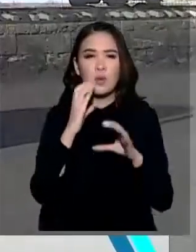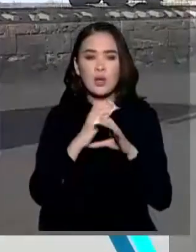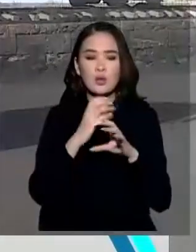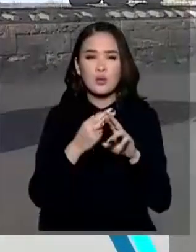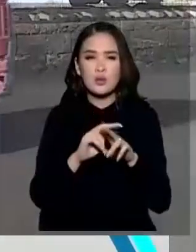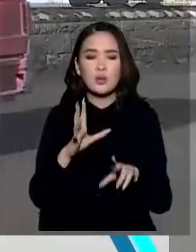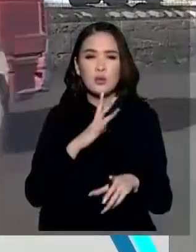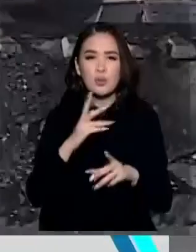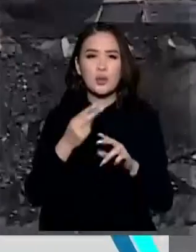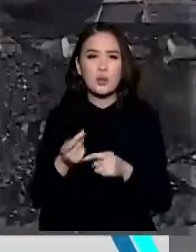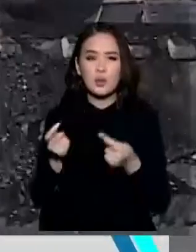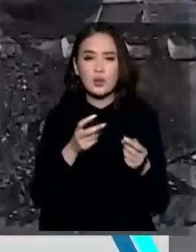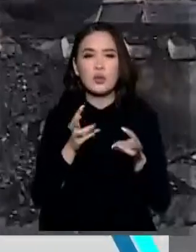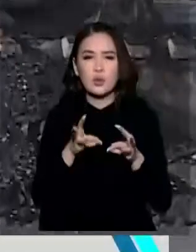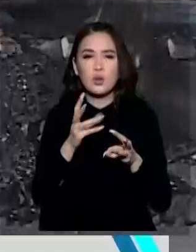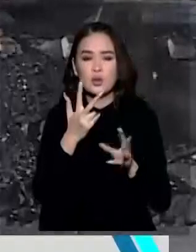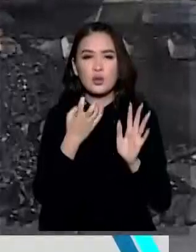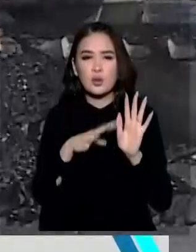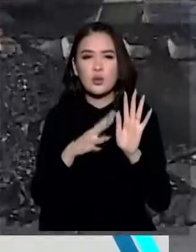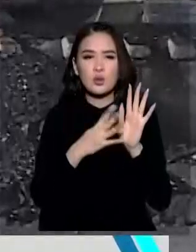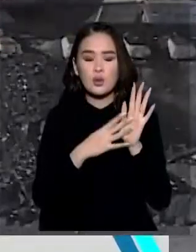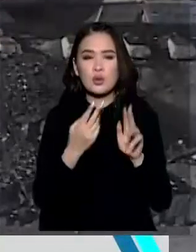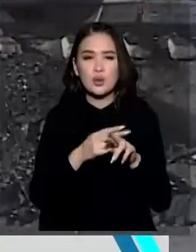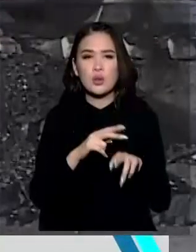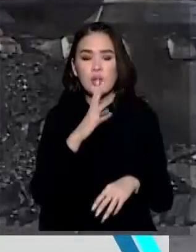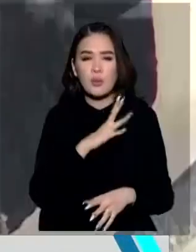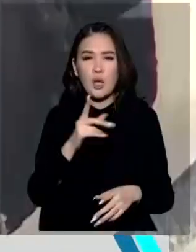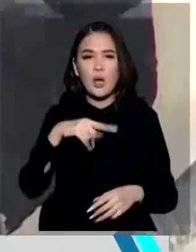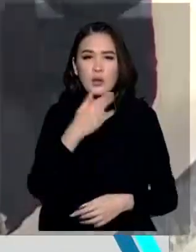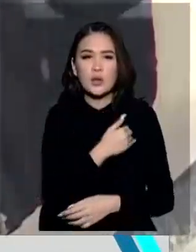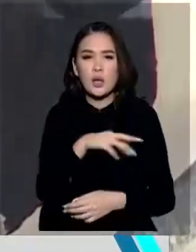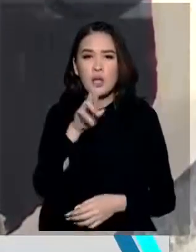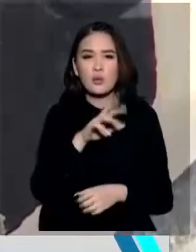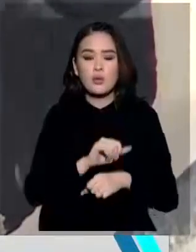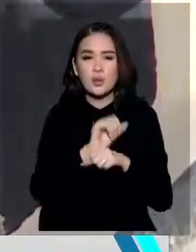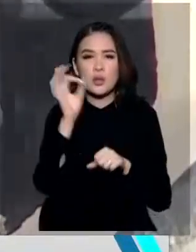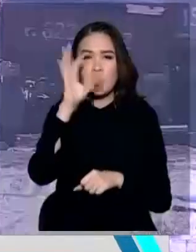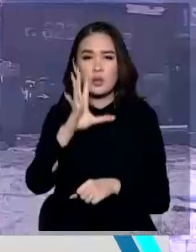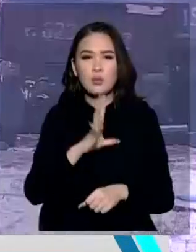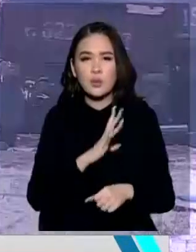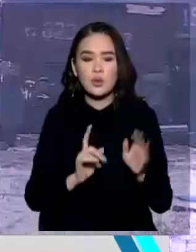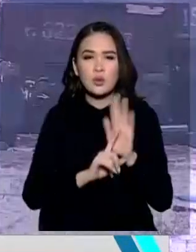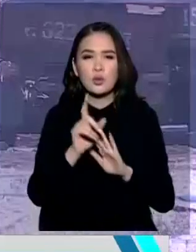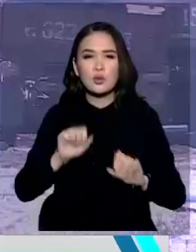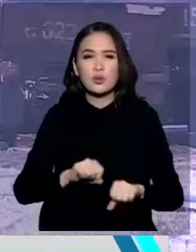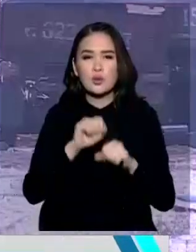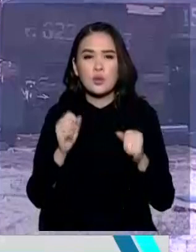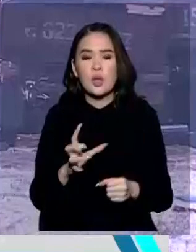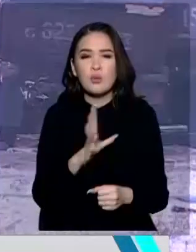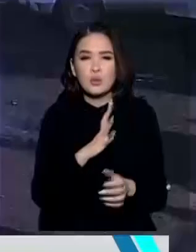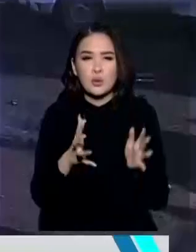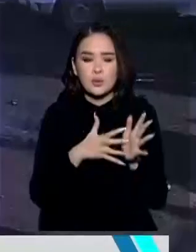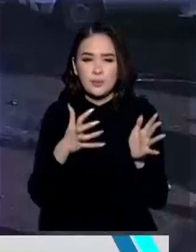түсірілсе, тағы 349 вагон жолда келе жатыр. Айта кетейік, қаңтар айының басында күн күрт суытып, өңірде көмір